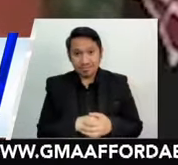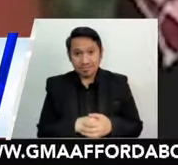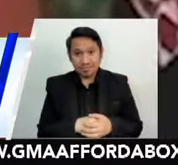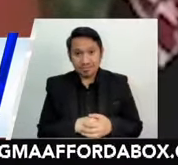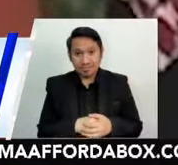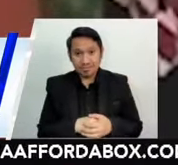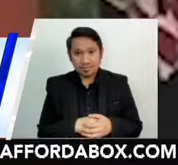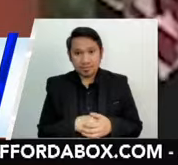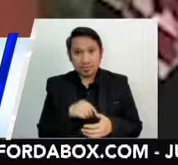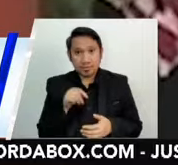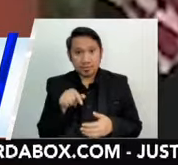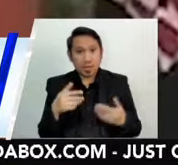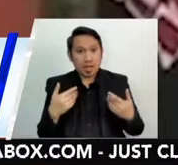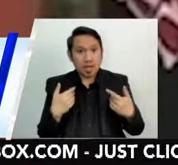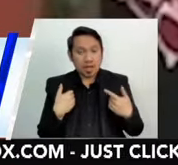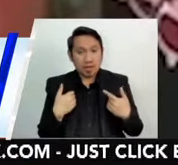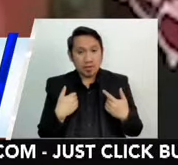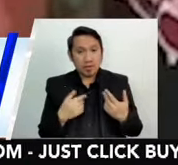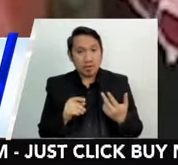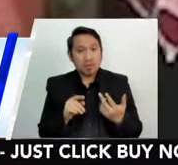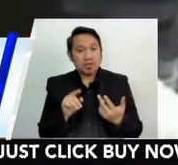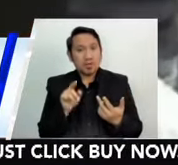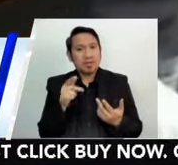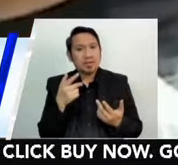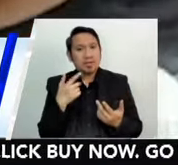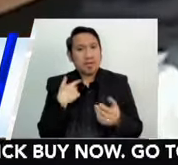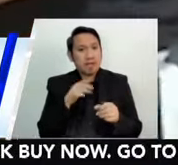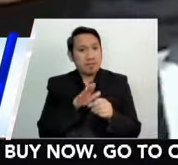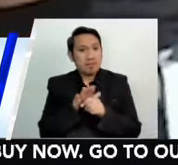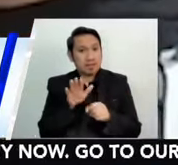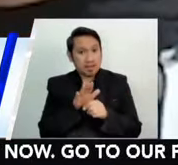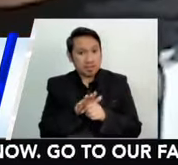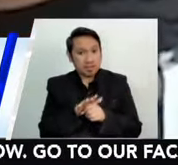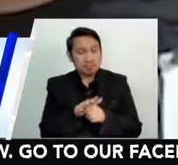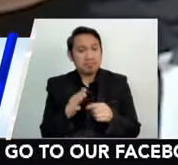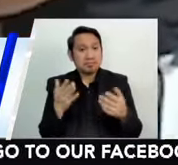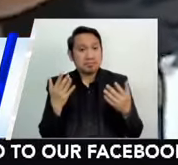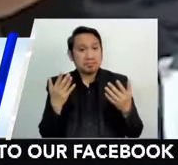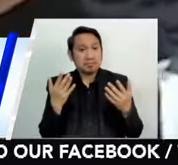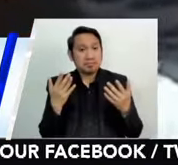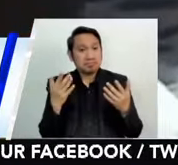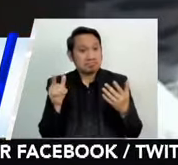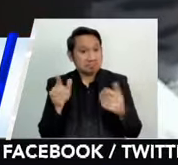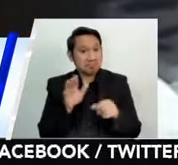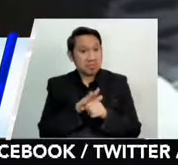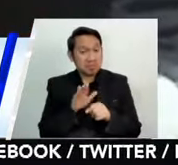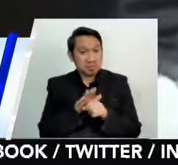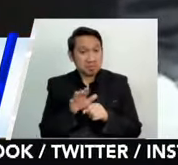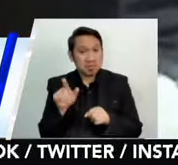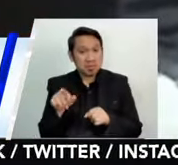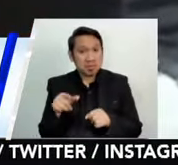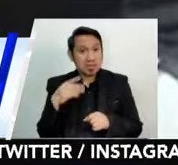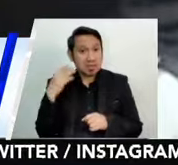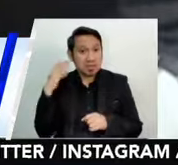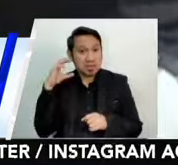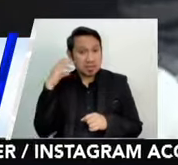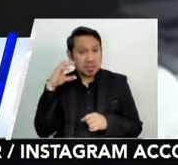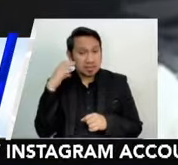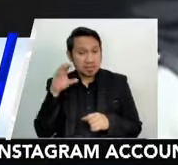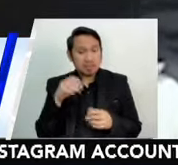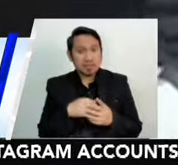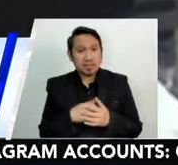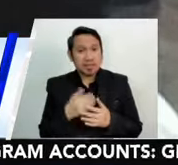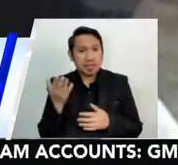siya sa 3 counts ng statutory rape matapos umano niyang gahasain ang kanyang minor de edad na pinsan taong 2022